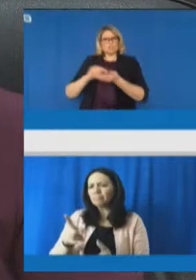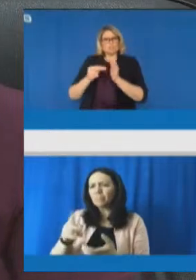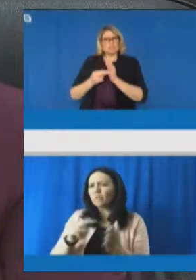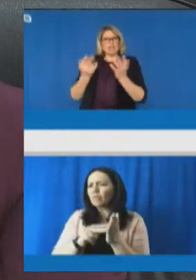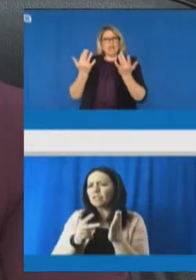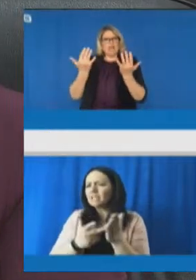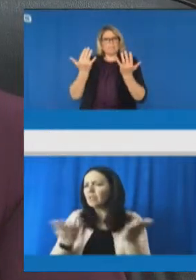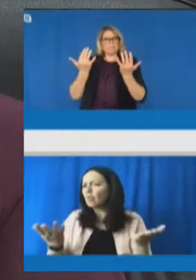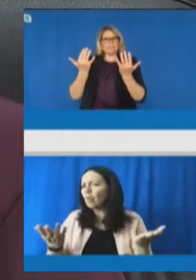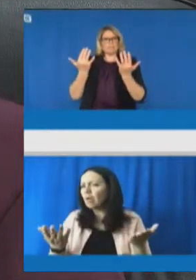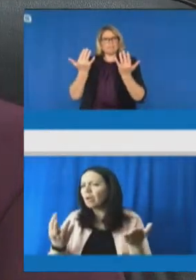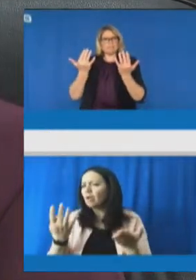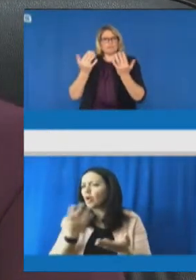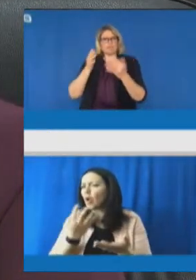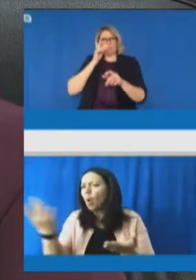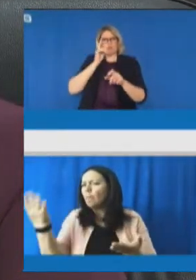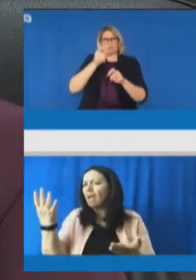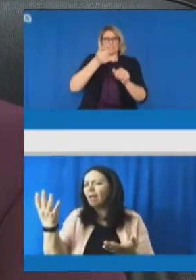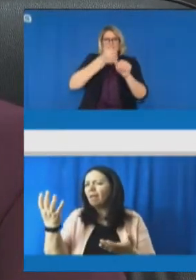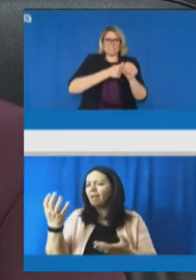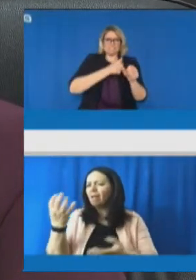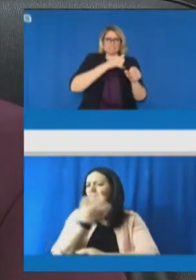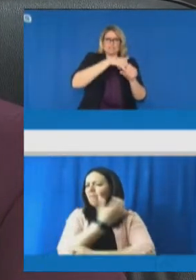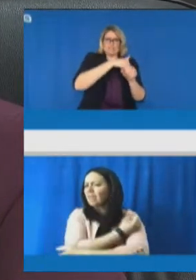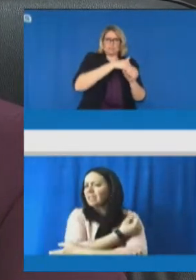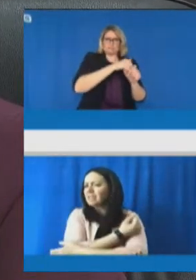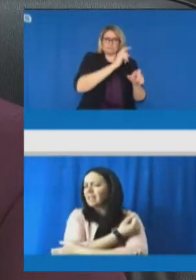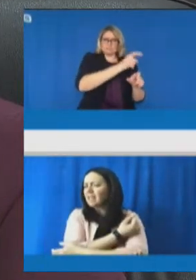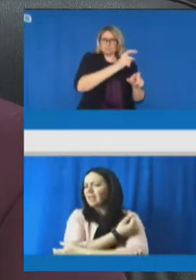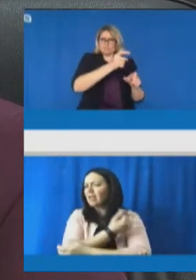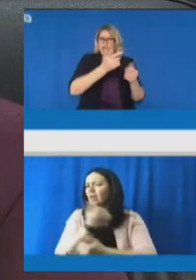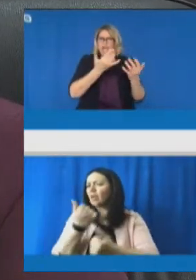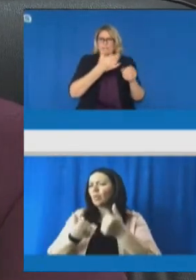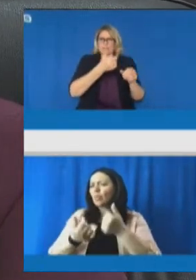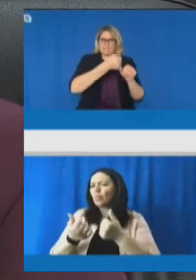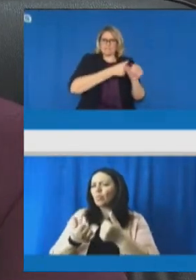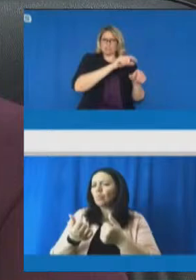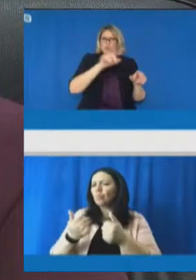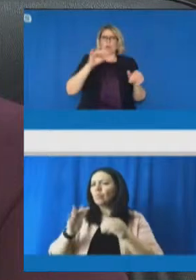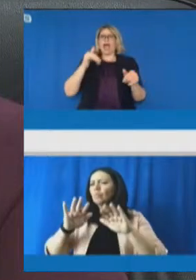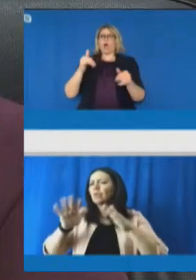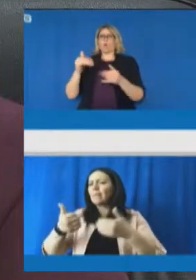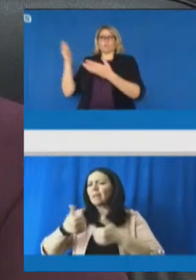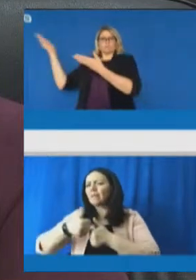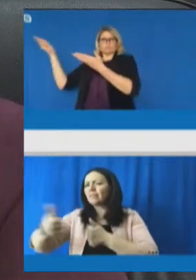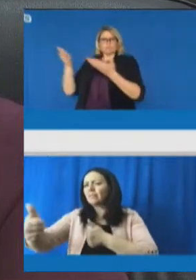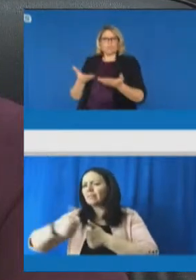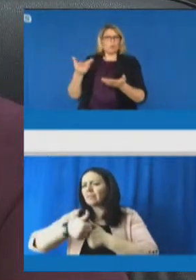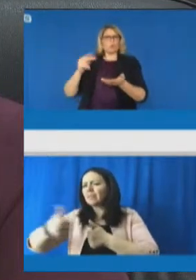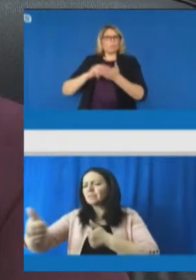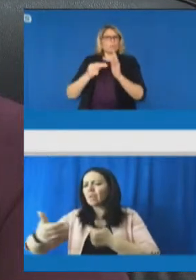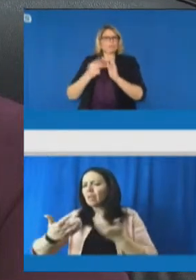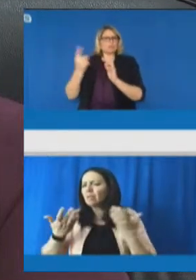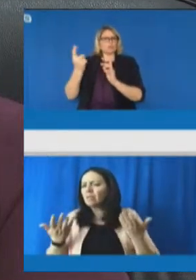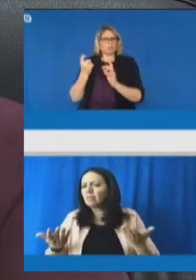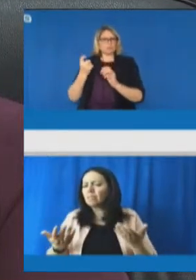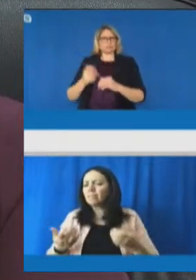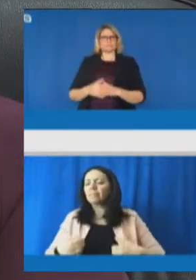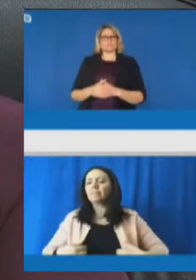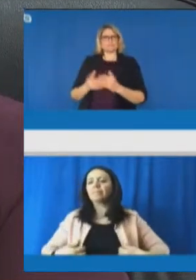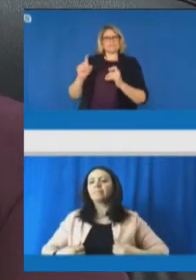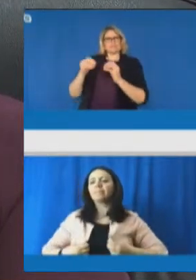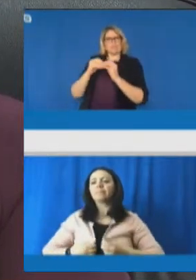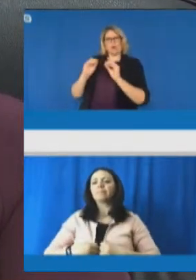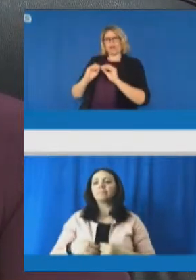différentes régions. Comment s'assurer qu'il y a suffisamment de vaccins dans chacune des régions, même les petites régions plus